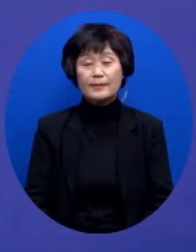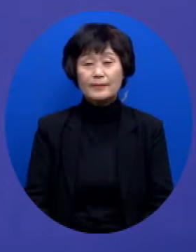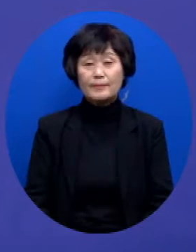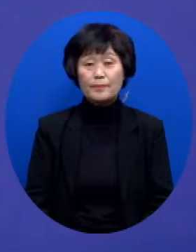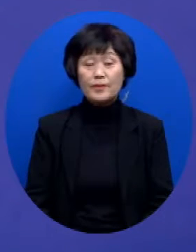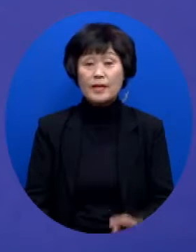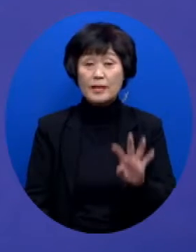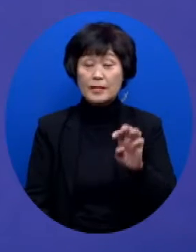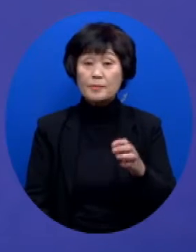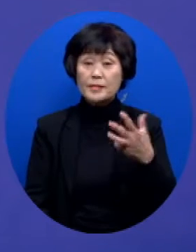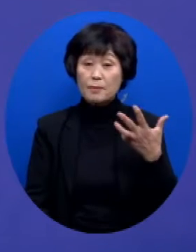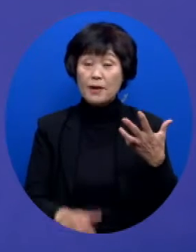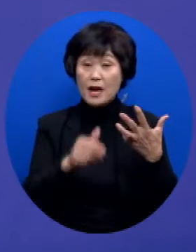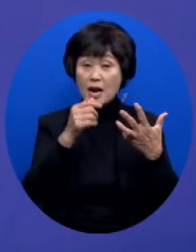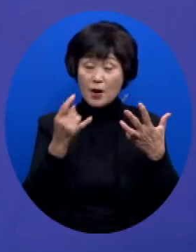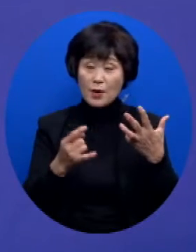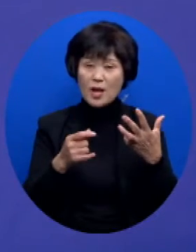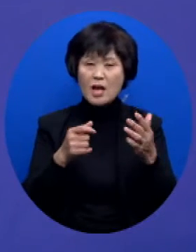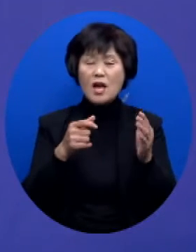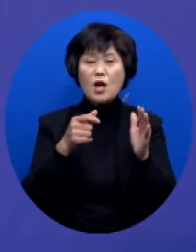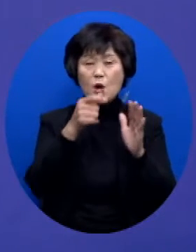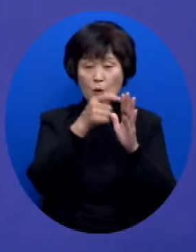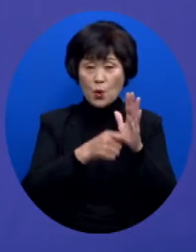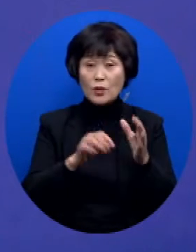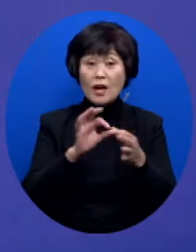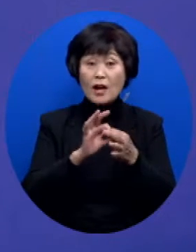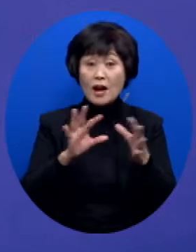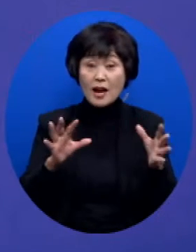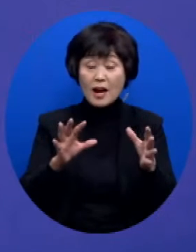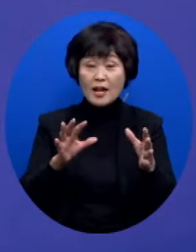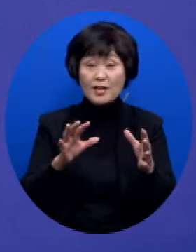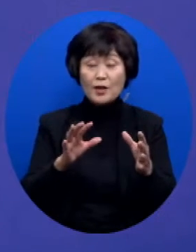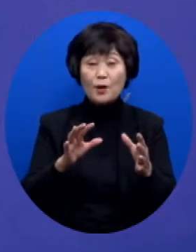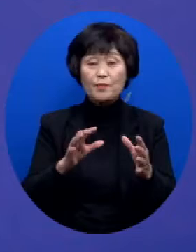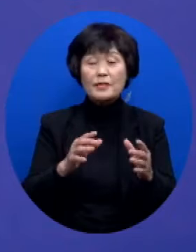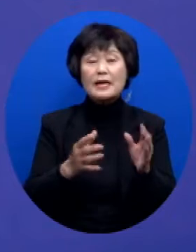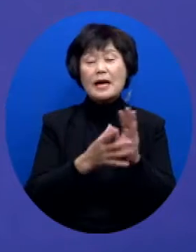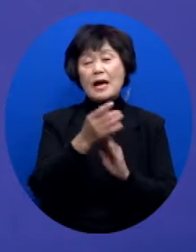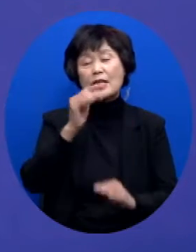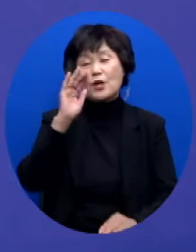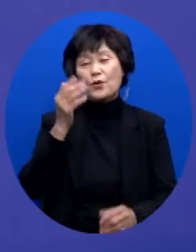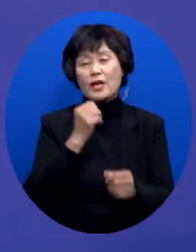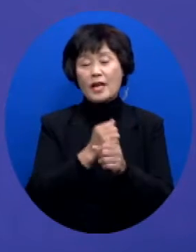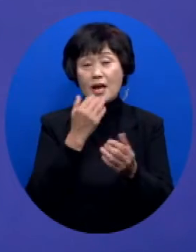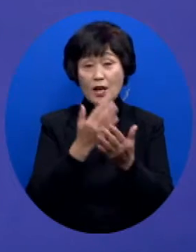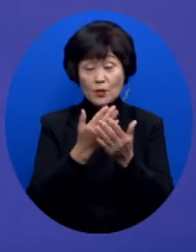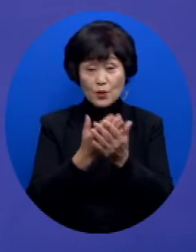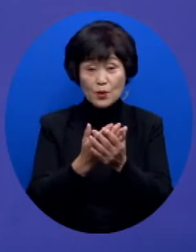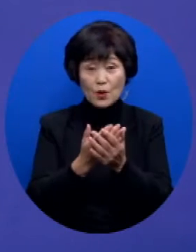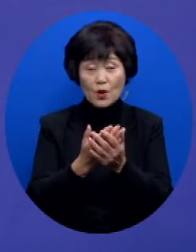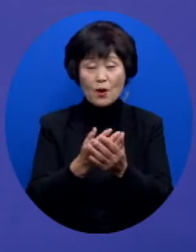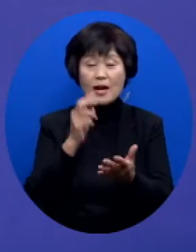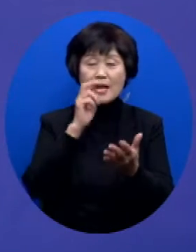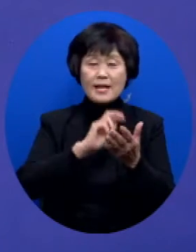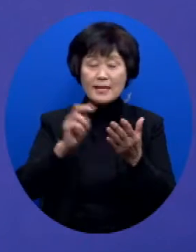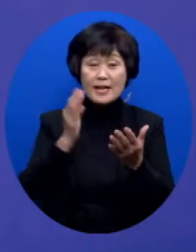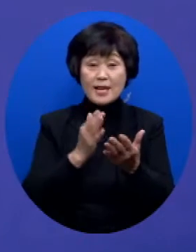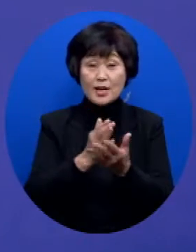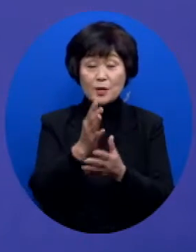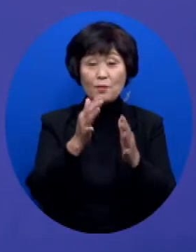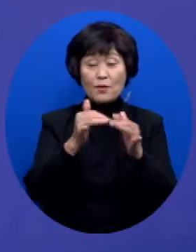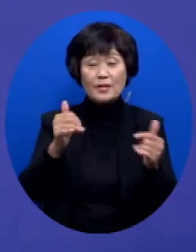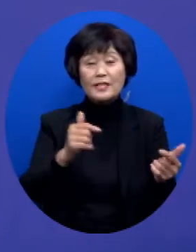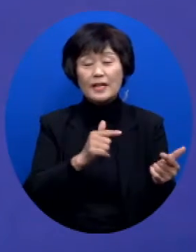제 38 초교파 여 평 시도 왜 한하여 평신도 회 하나되게 하소서 가 찬양사역자 레 초청해 다음 세대를 위한